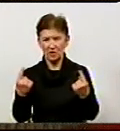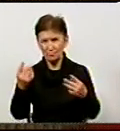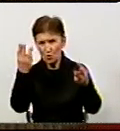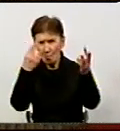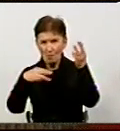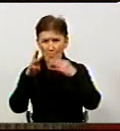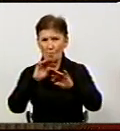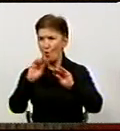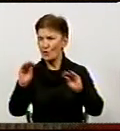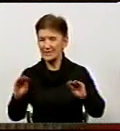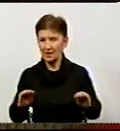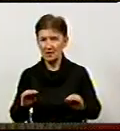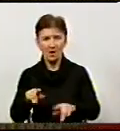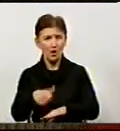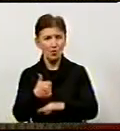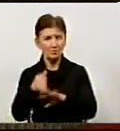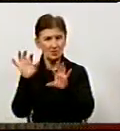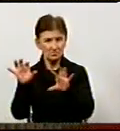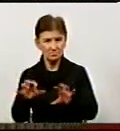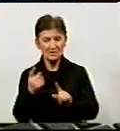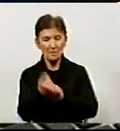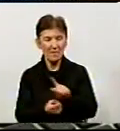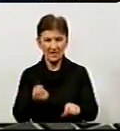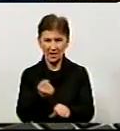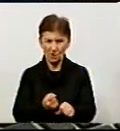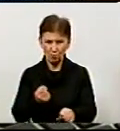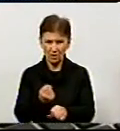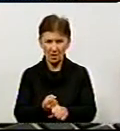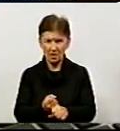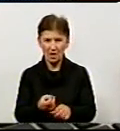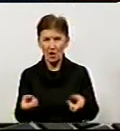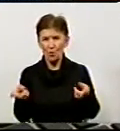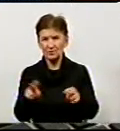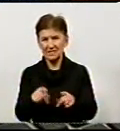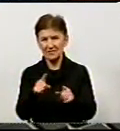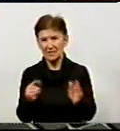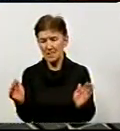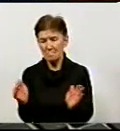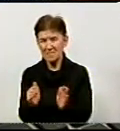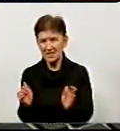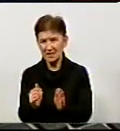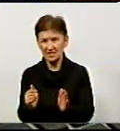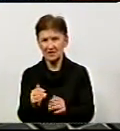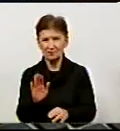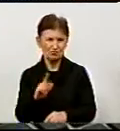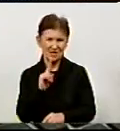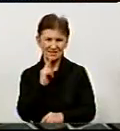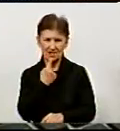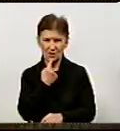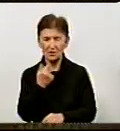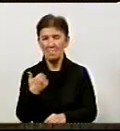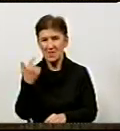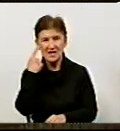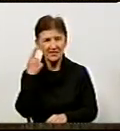що головний принцип її – це буде переробка, а створити маленький шредер або ядерний реактор дуже складно. Але ми знаємо,